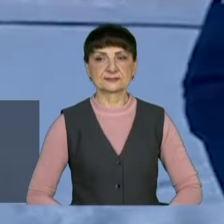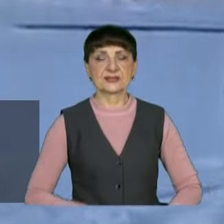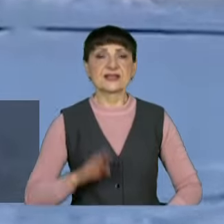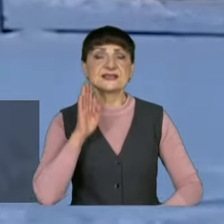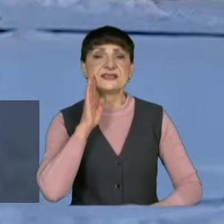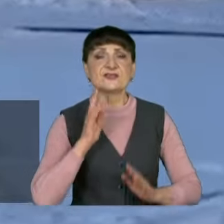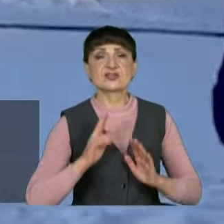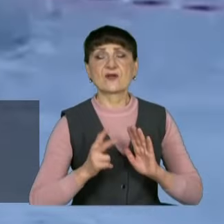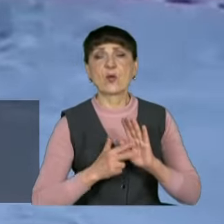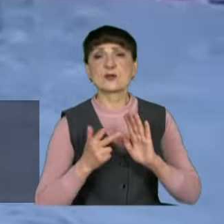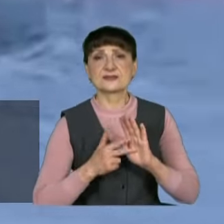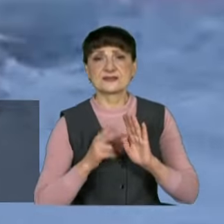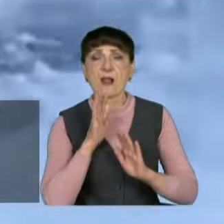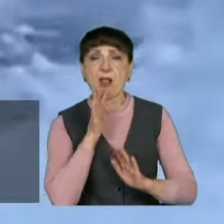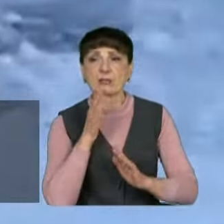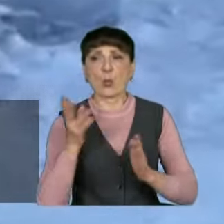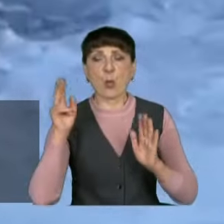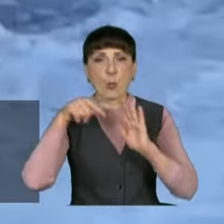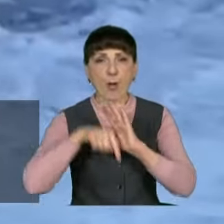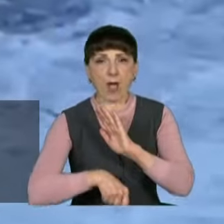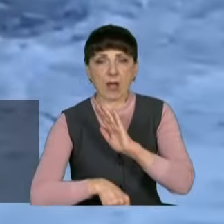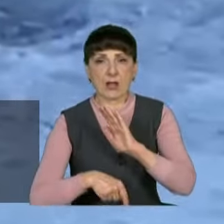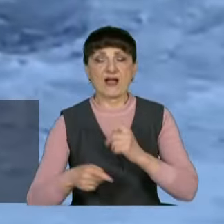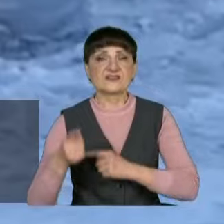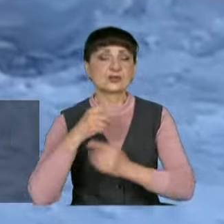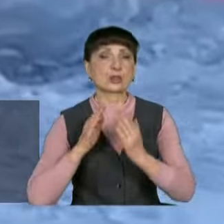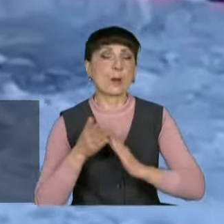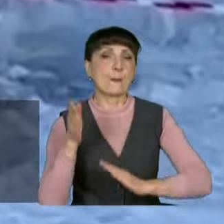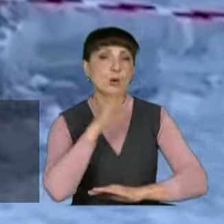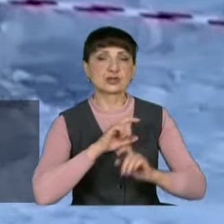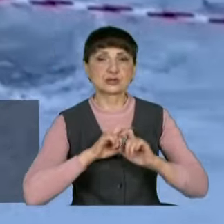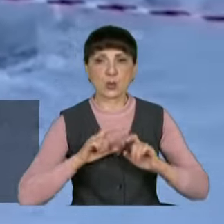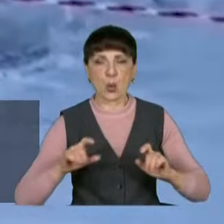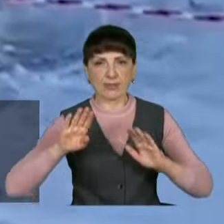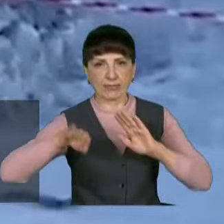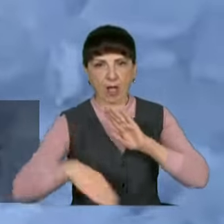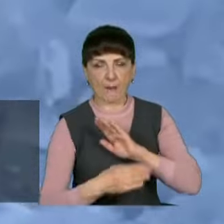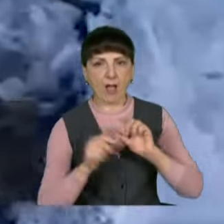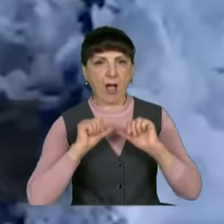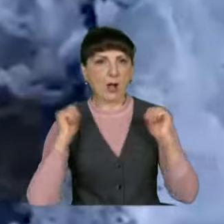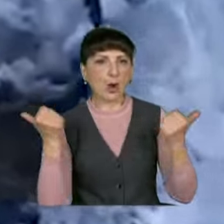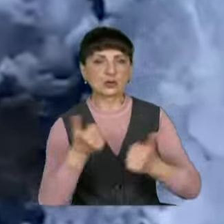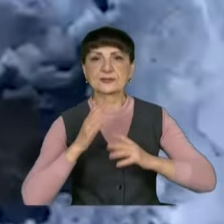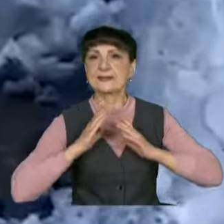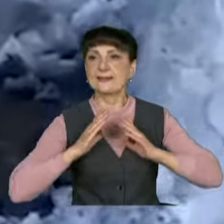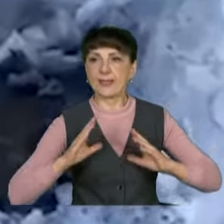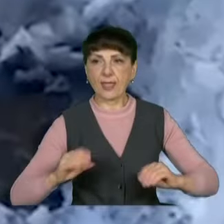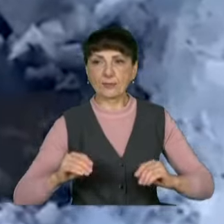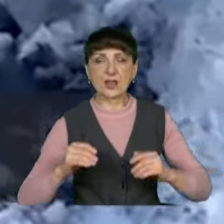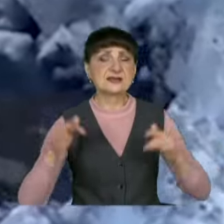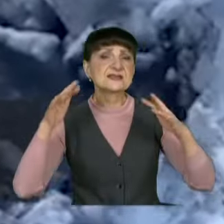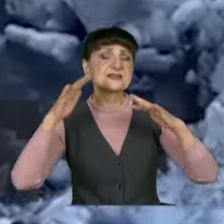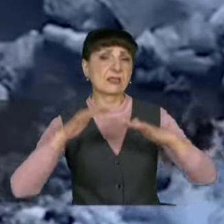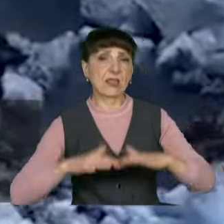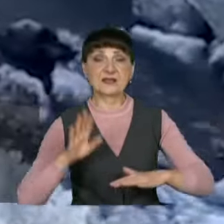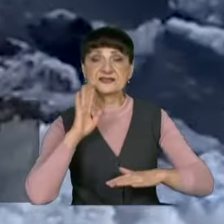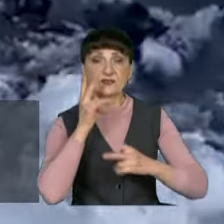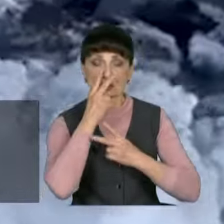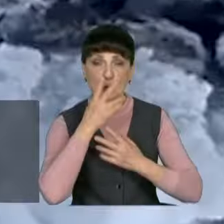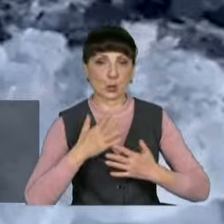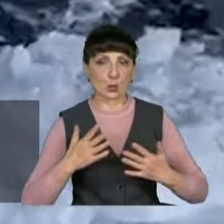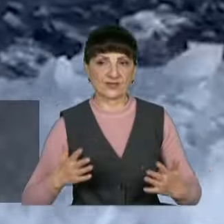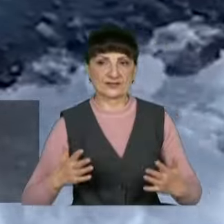Ученица младших классов упала в открытую яму, когда возвращалась домой со школы. Неогороженную глубокую канаву занесло снегом, и девочка ее не